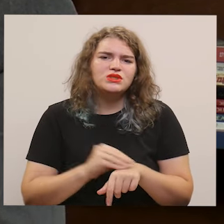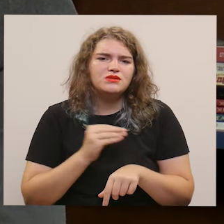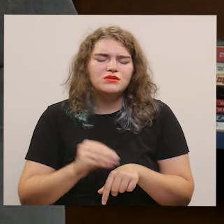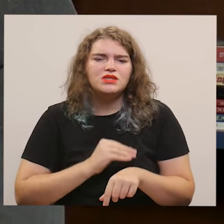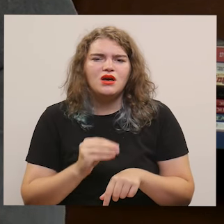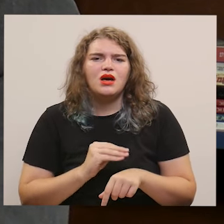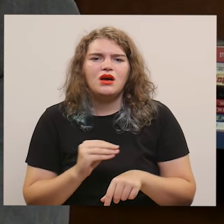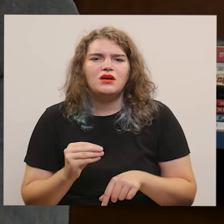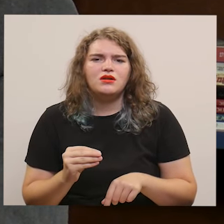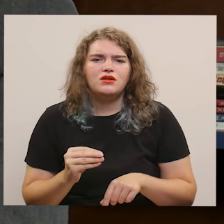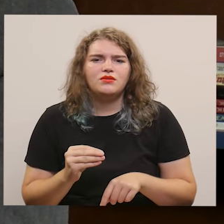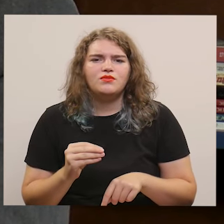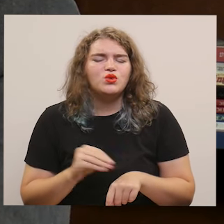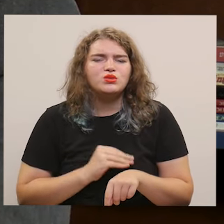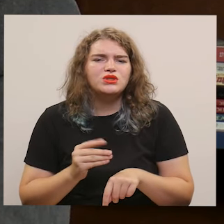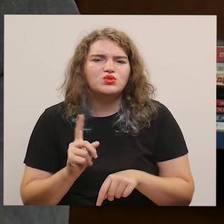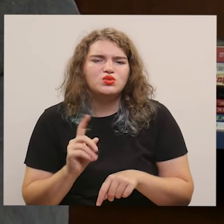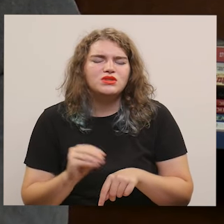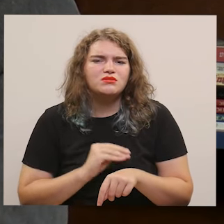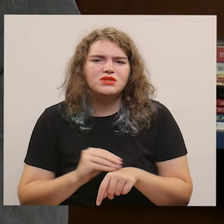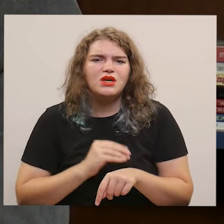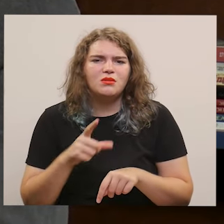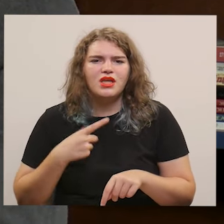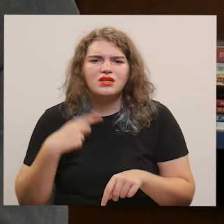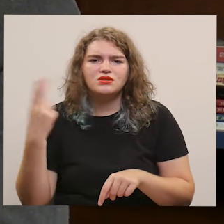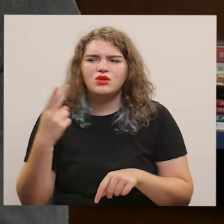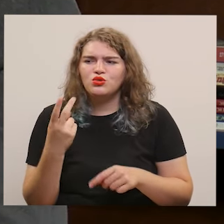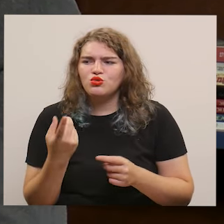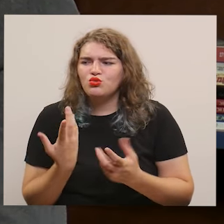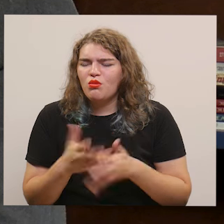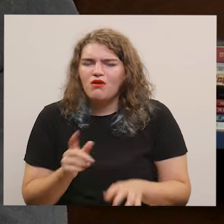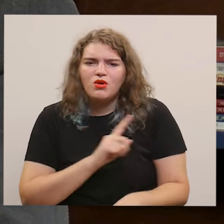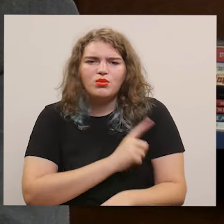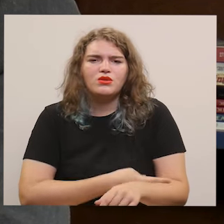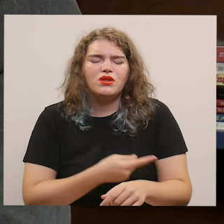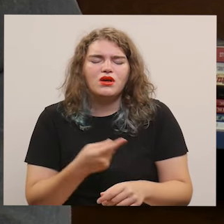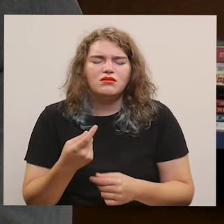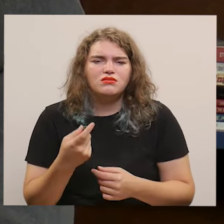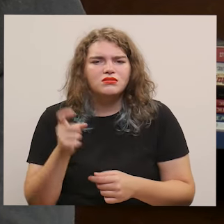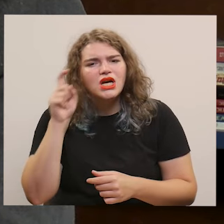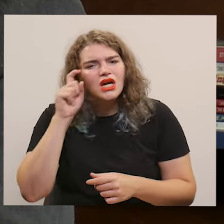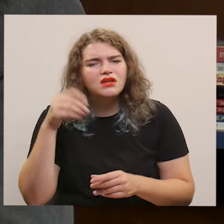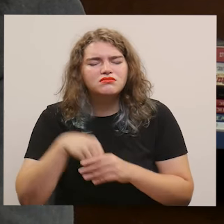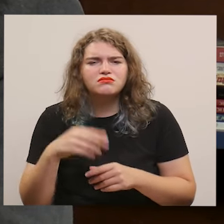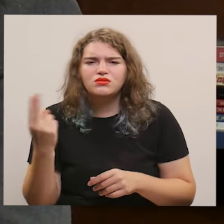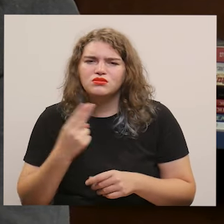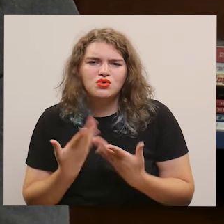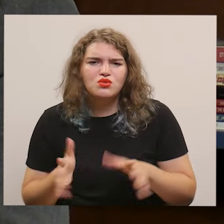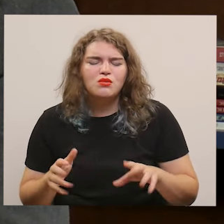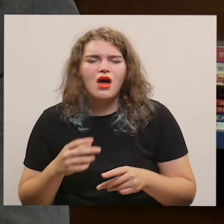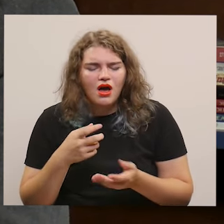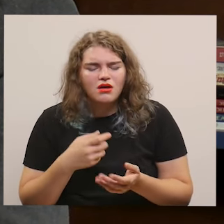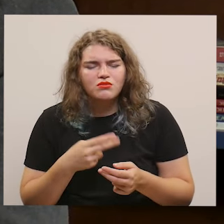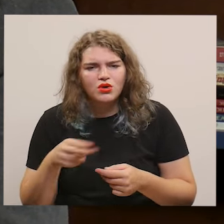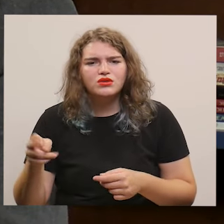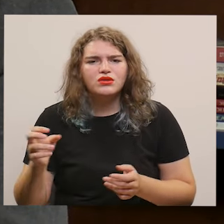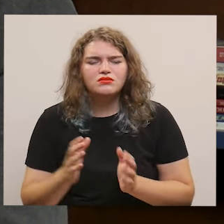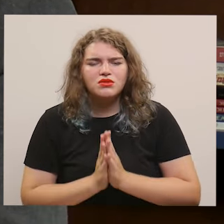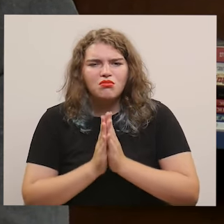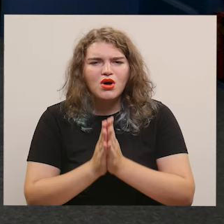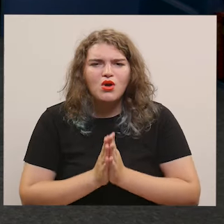ceva, să nu simt că există Dumnezeu și să nu simt că eu cred. Nu mai aveam putere să cred în Dumnezeu. Eu am continuat să mă rog înaintea